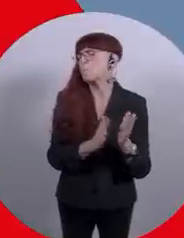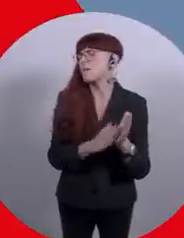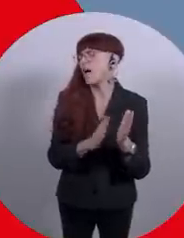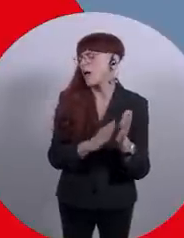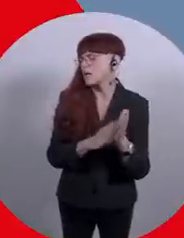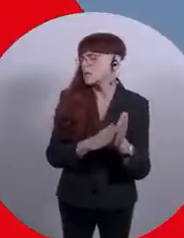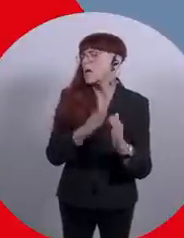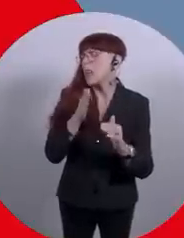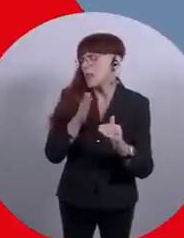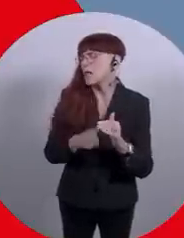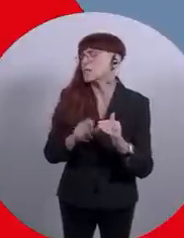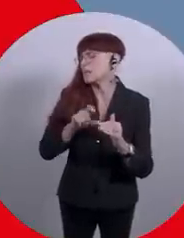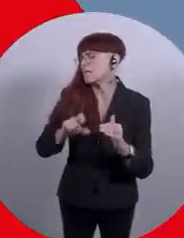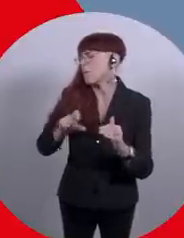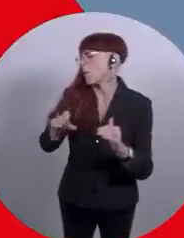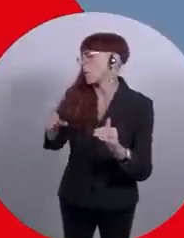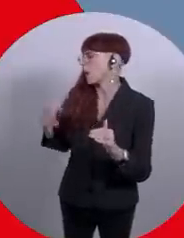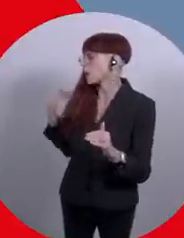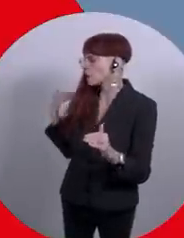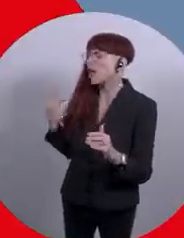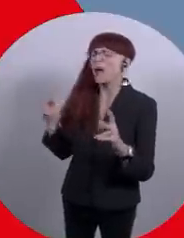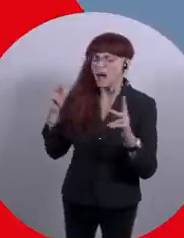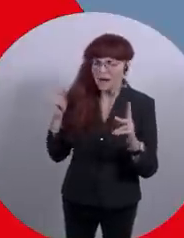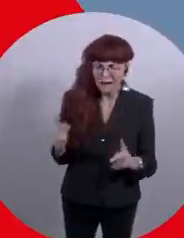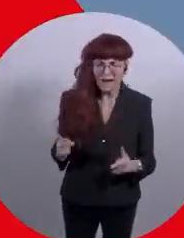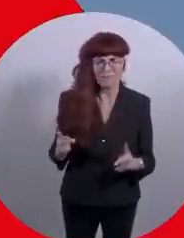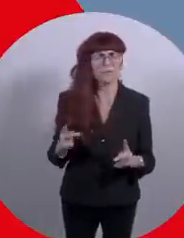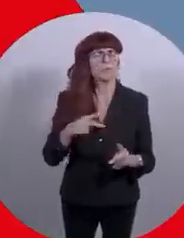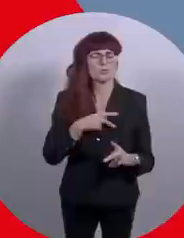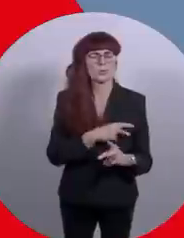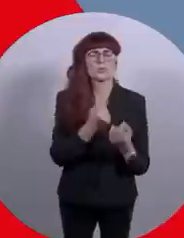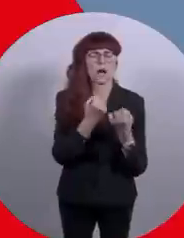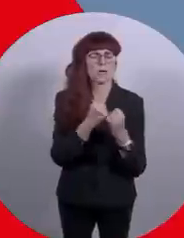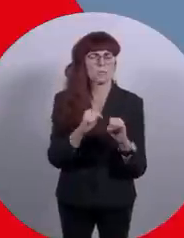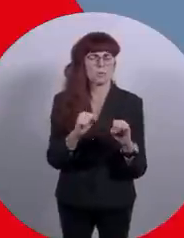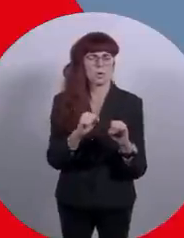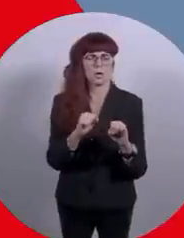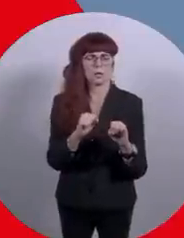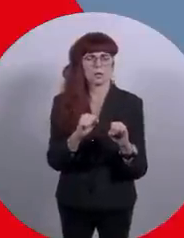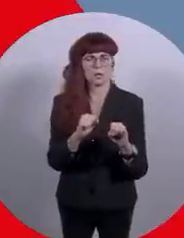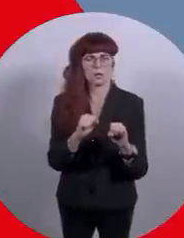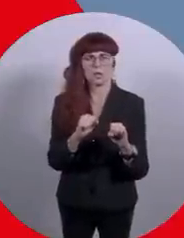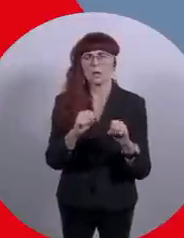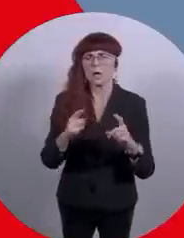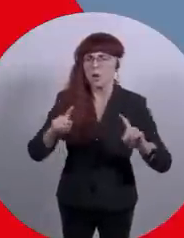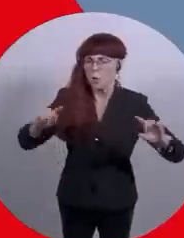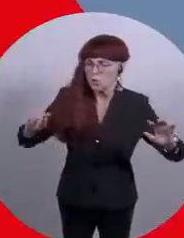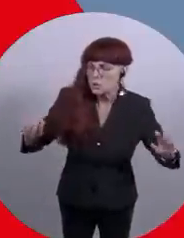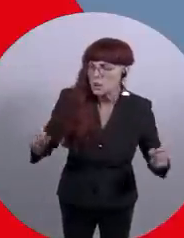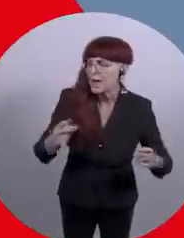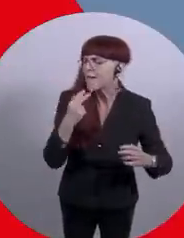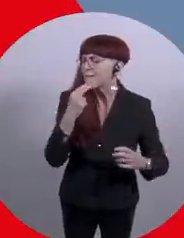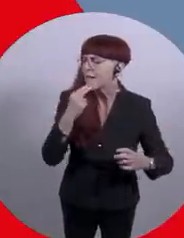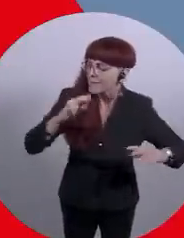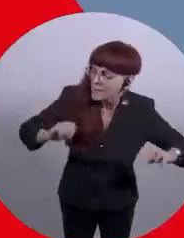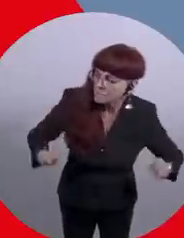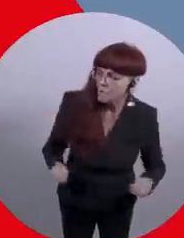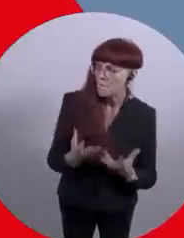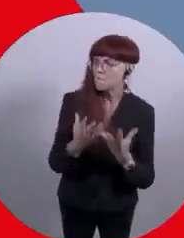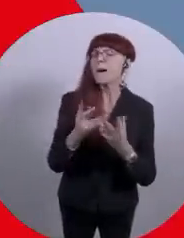dass wir innerparteiliche Demokratie können und dass wir diesen Schwung der dadurch die Partei gegangen ist nutzen können